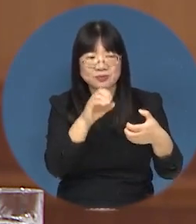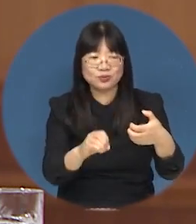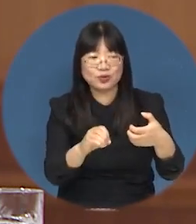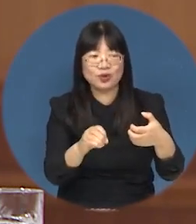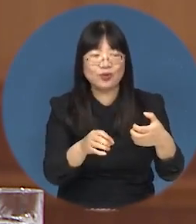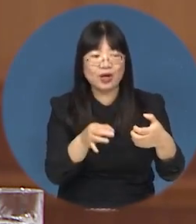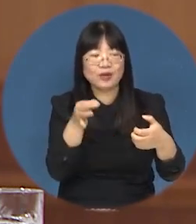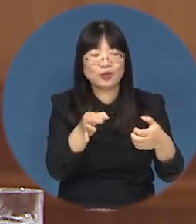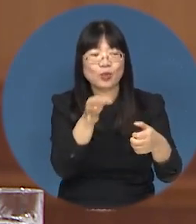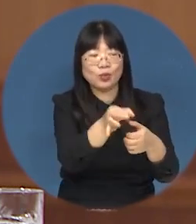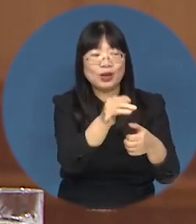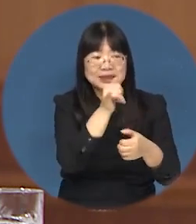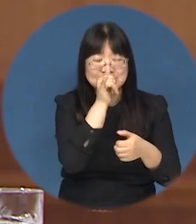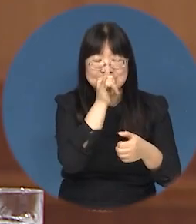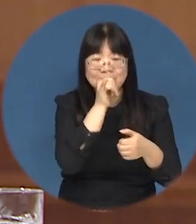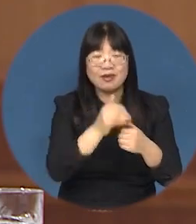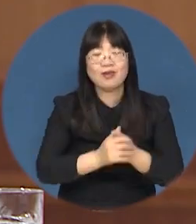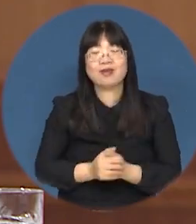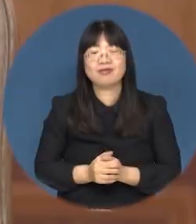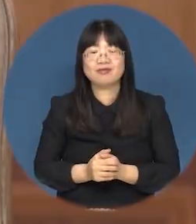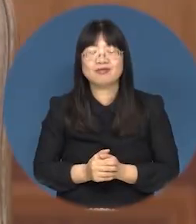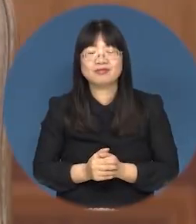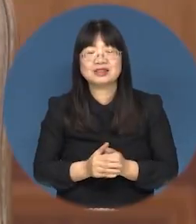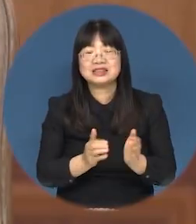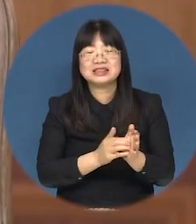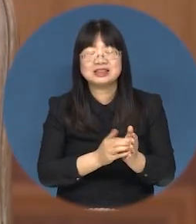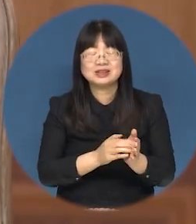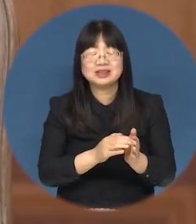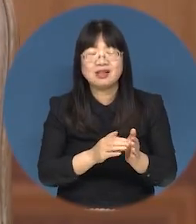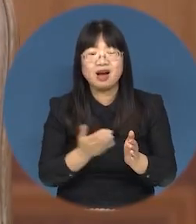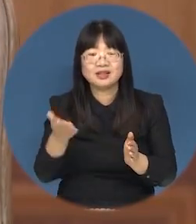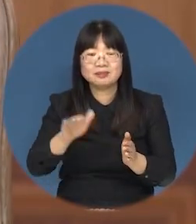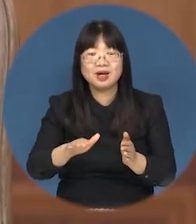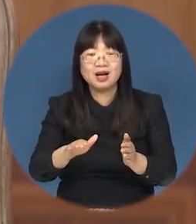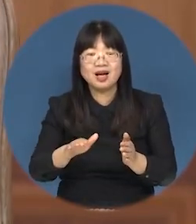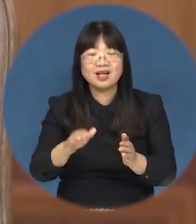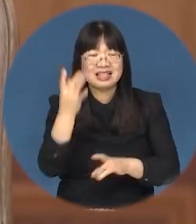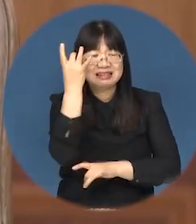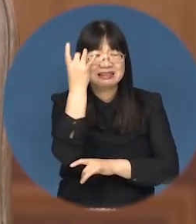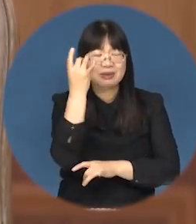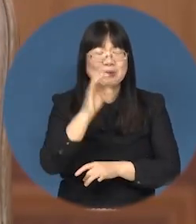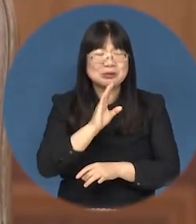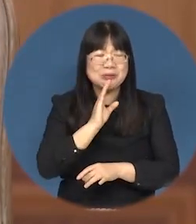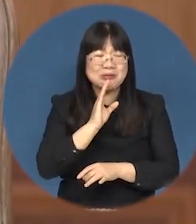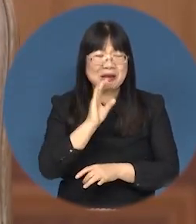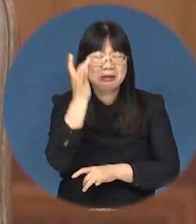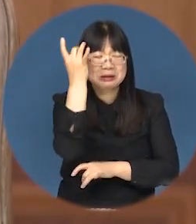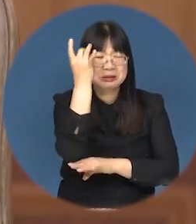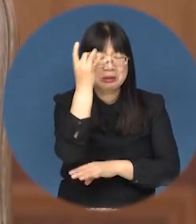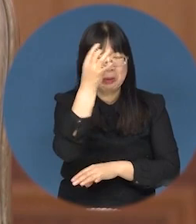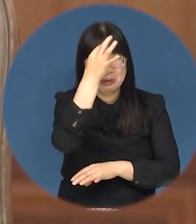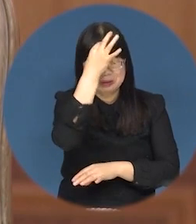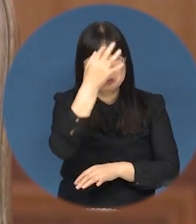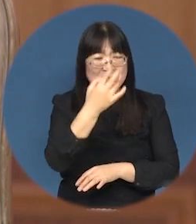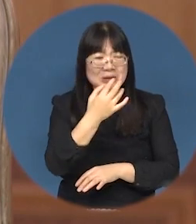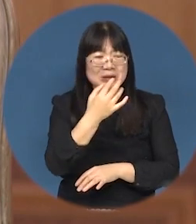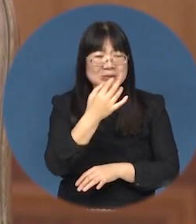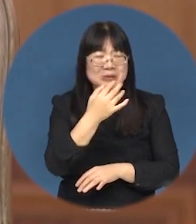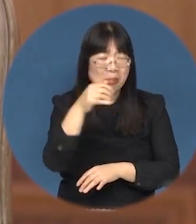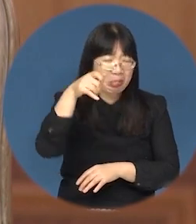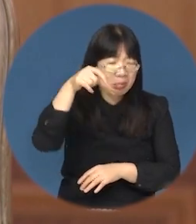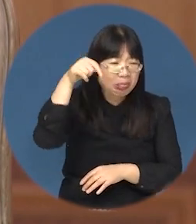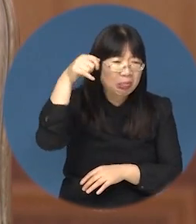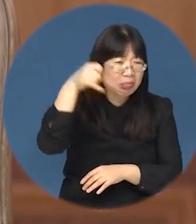제공한다. 예. 최소한 제품에 예. 그거로군요. 그렇습니다. 근데 요즘은 그런 걸 착용하는 분은 거의 없는 거죠. 이제 절단되신